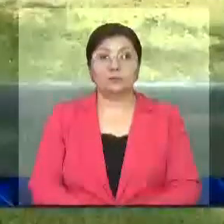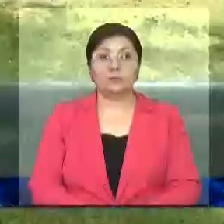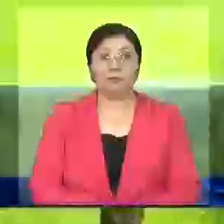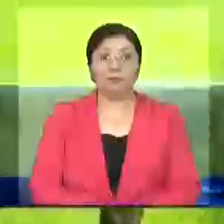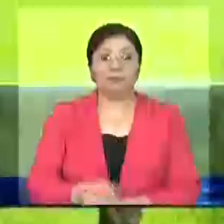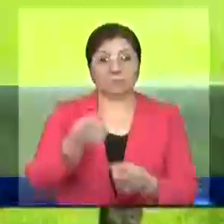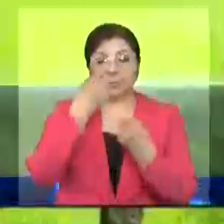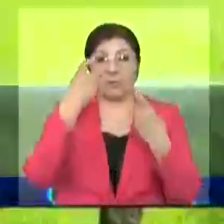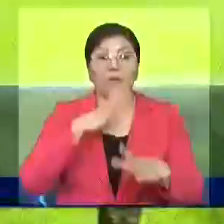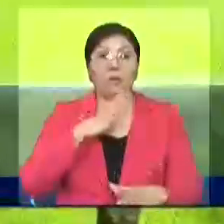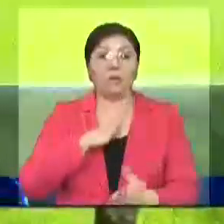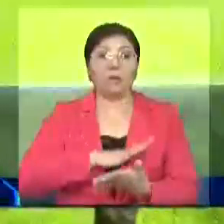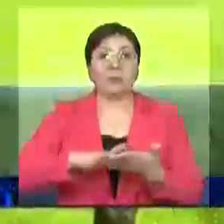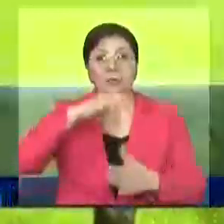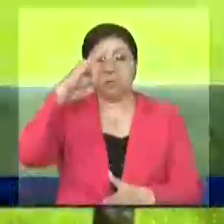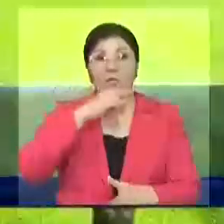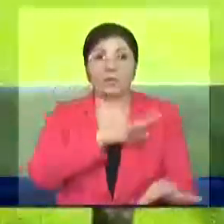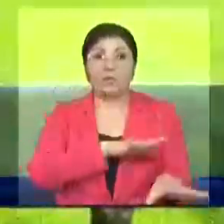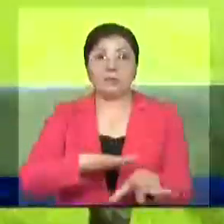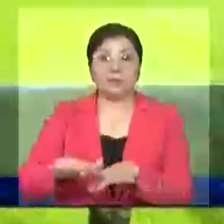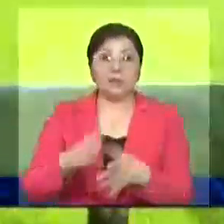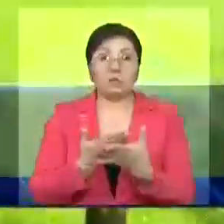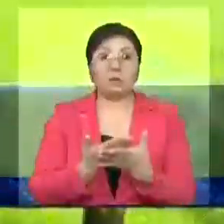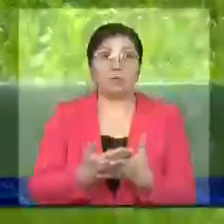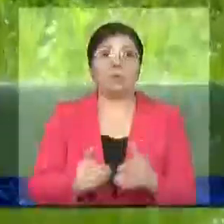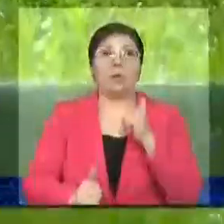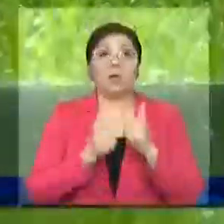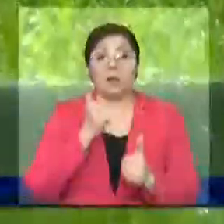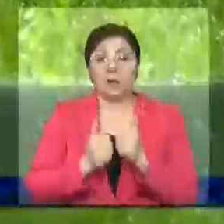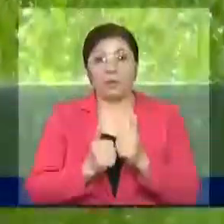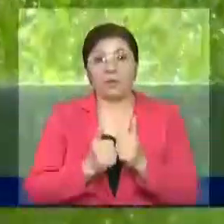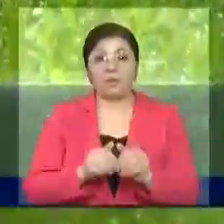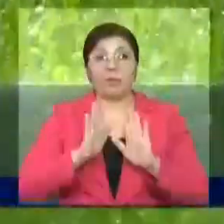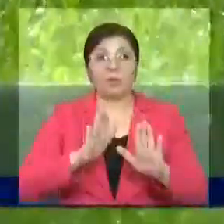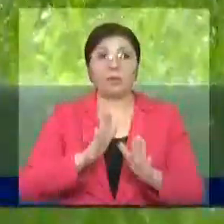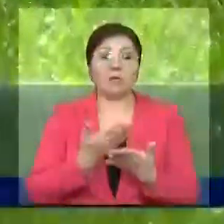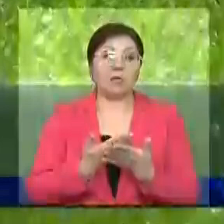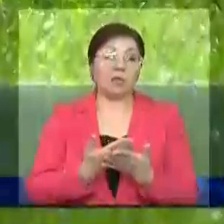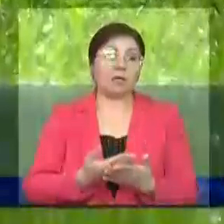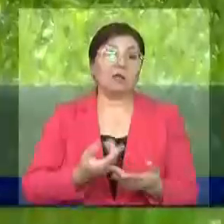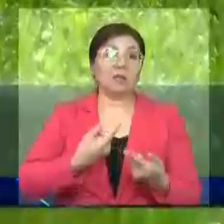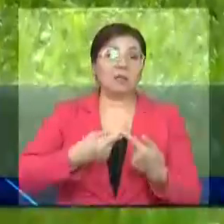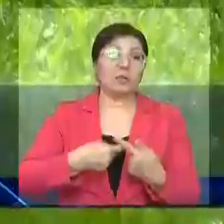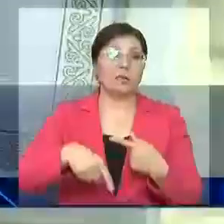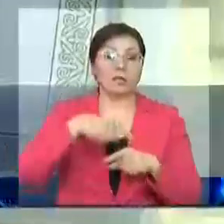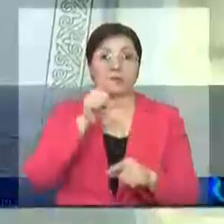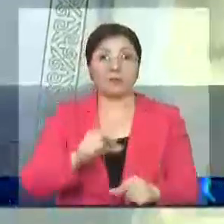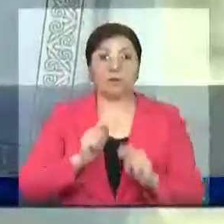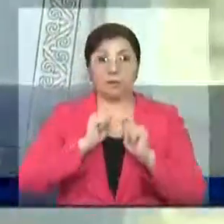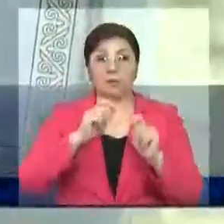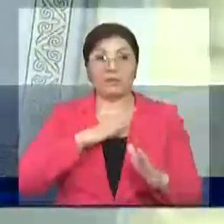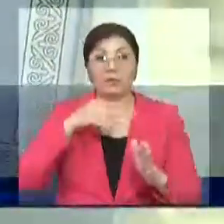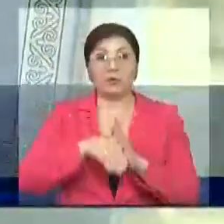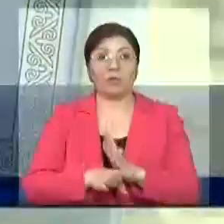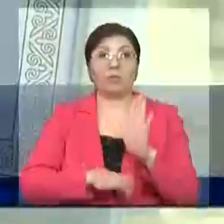ескерту берілді. Таза Қазақстан акциясы аясында ұйымдастырылған бұл байқау аясында тек кәсіп иелері марапатталып қана қойған жоқ.